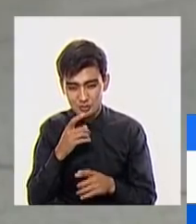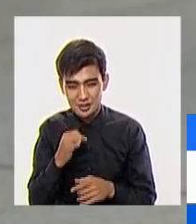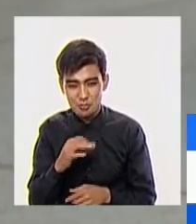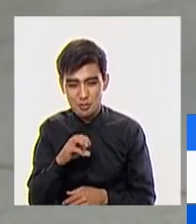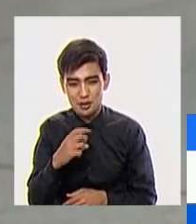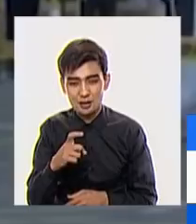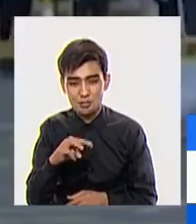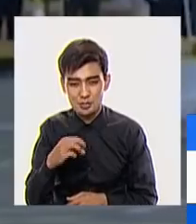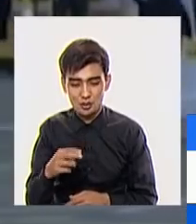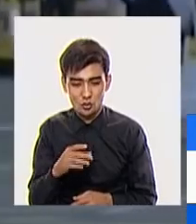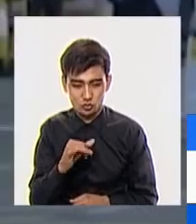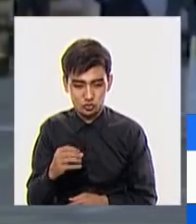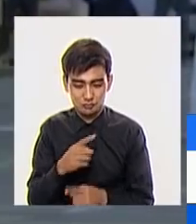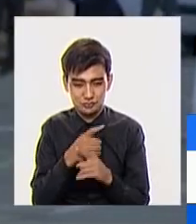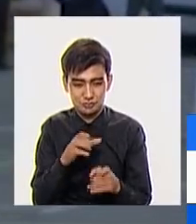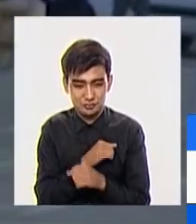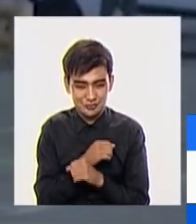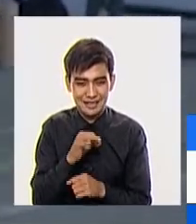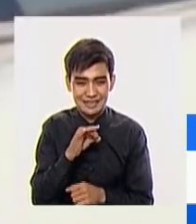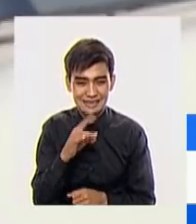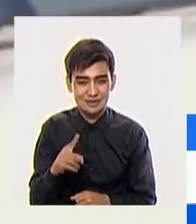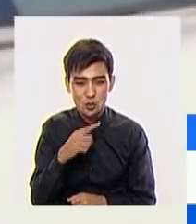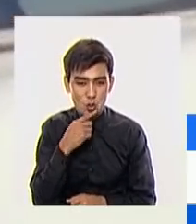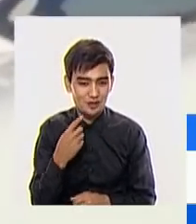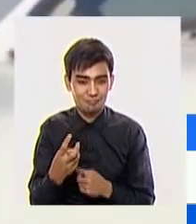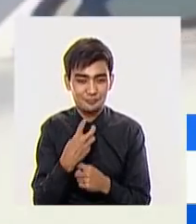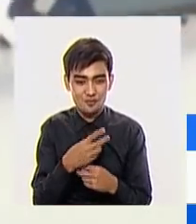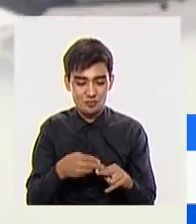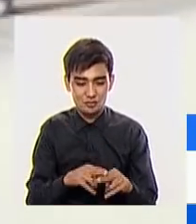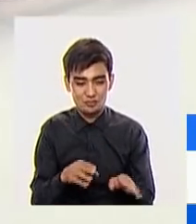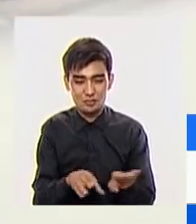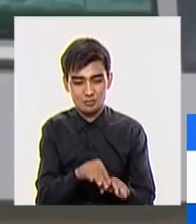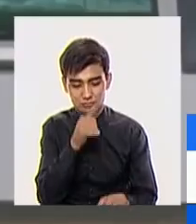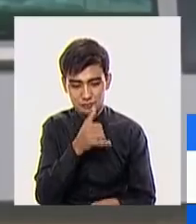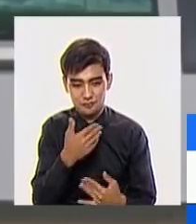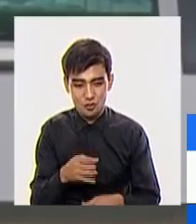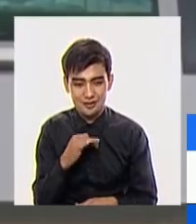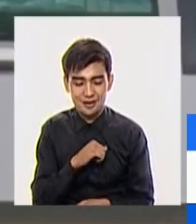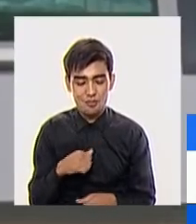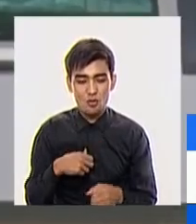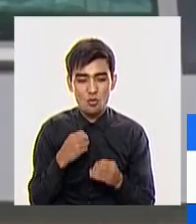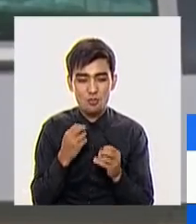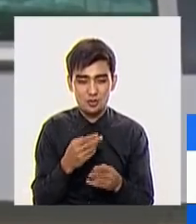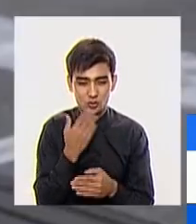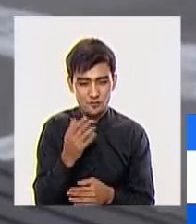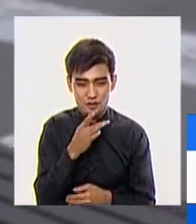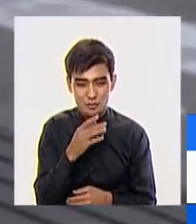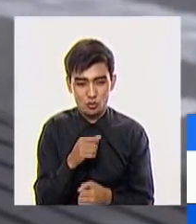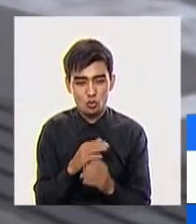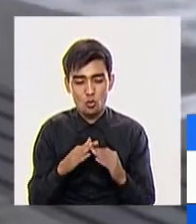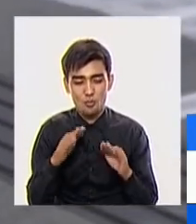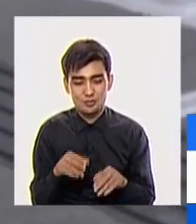уже призвал закрыть границы для отдыхающих из России. Тем временем ВОЗ напоминают, самый безопасный отдых во время пандемии –